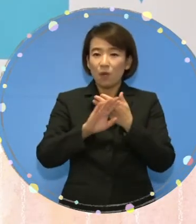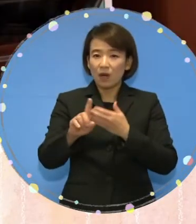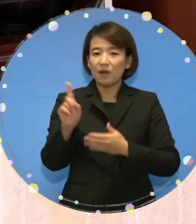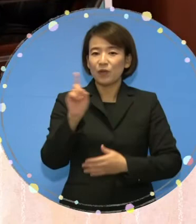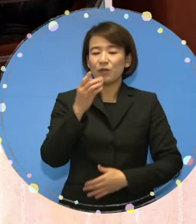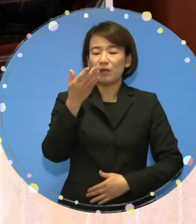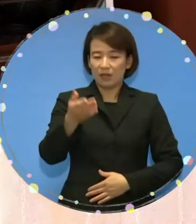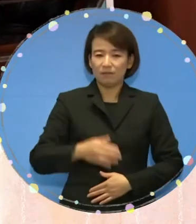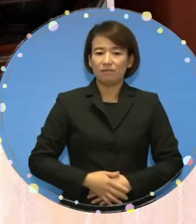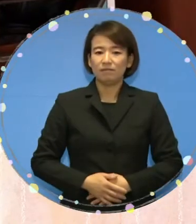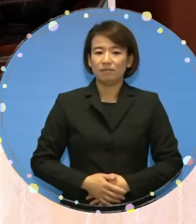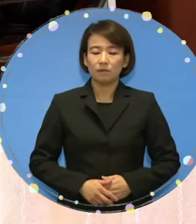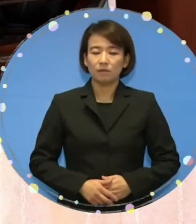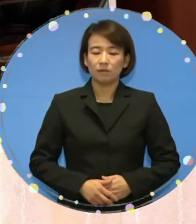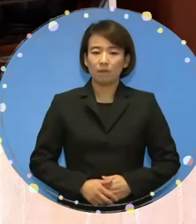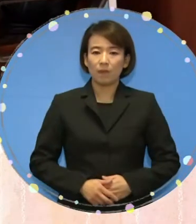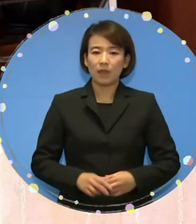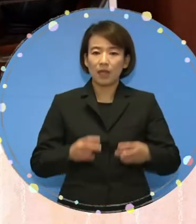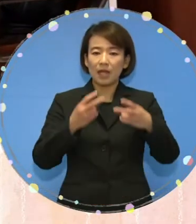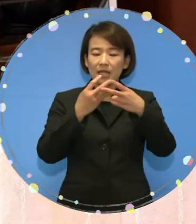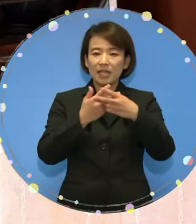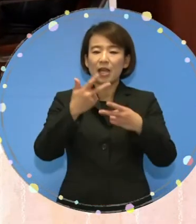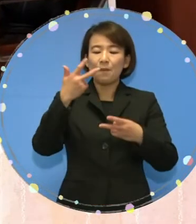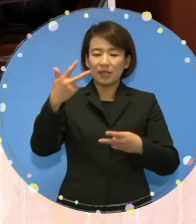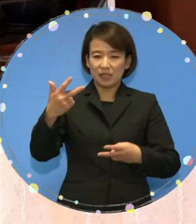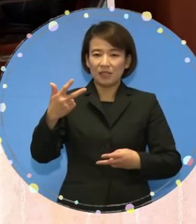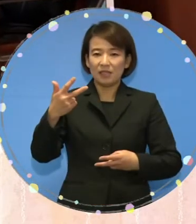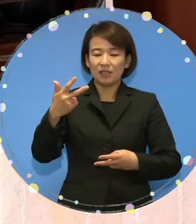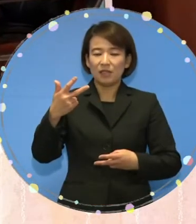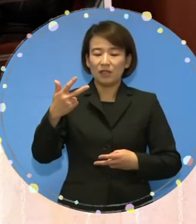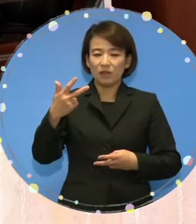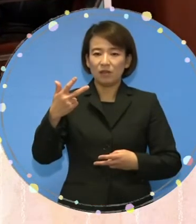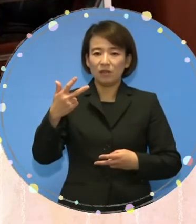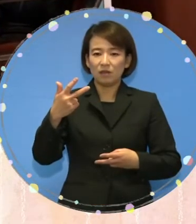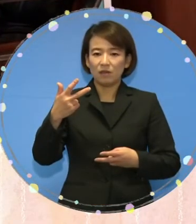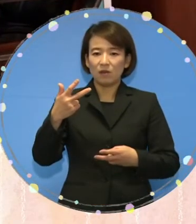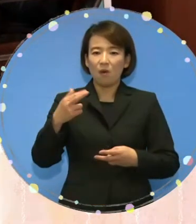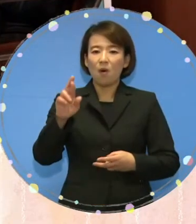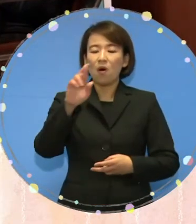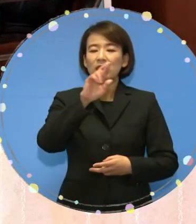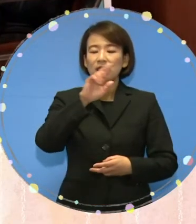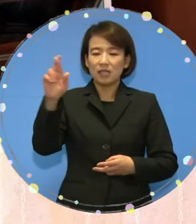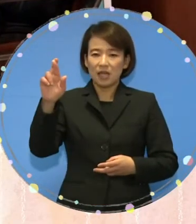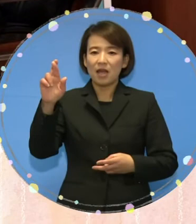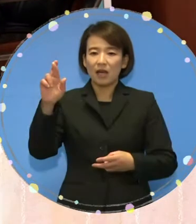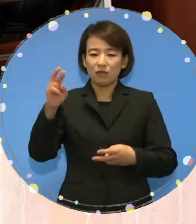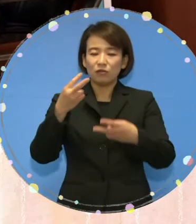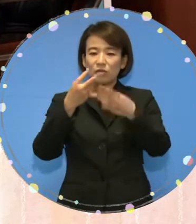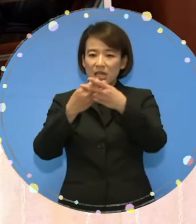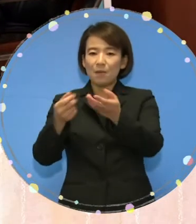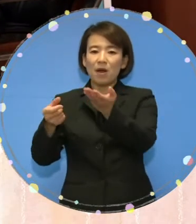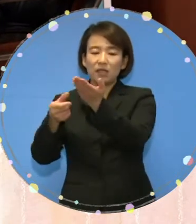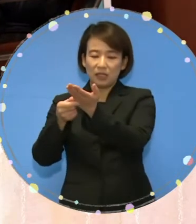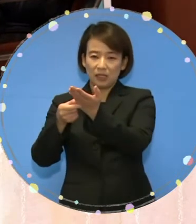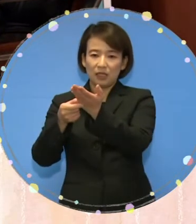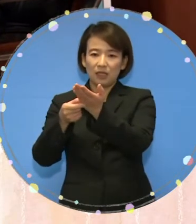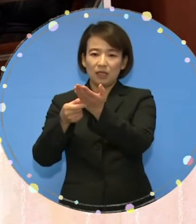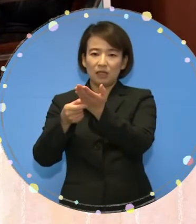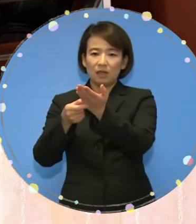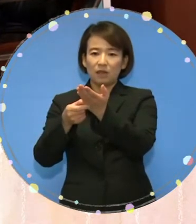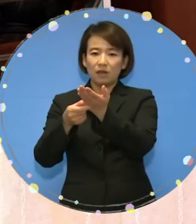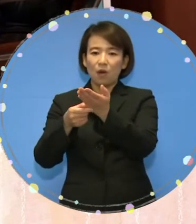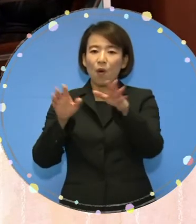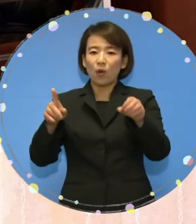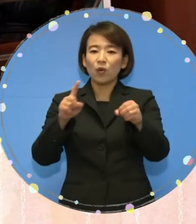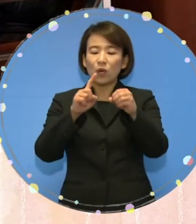はい本誌の顔玄関口であり新都市拠点と位置付けられている jr 新居浜駅がレオ